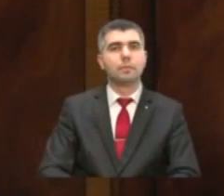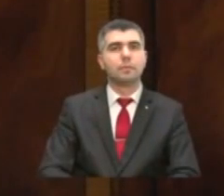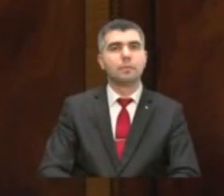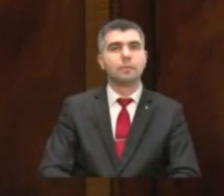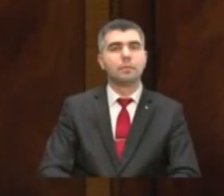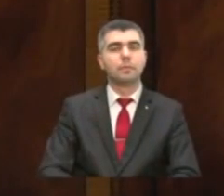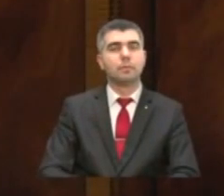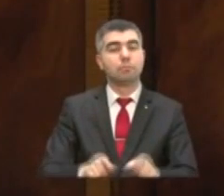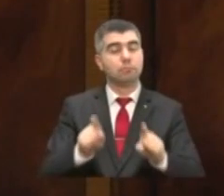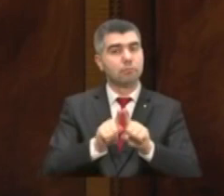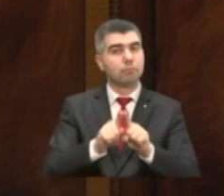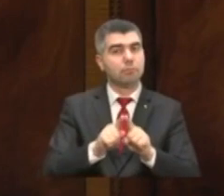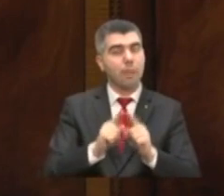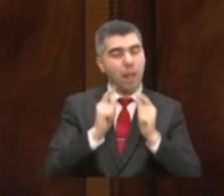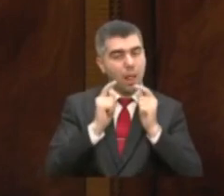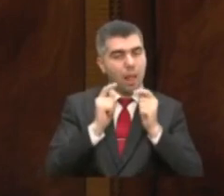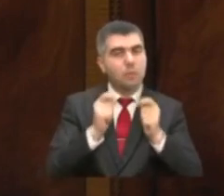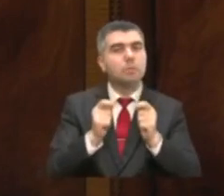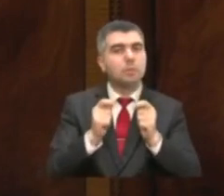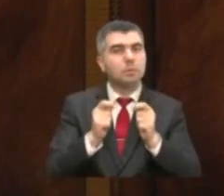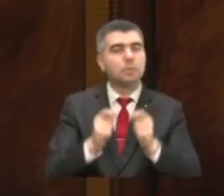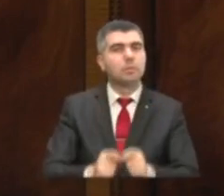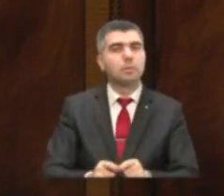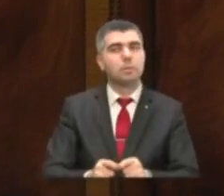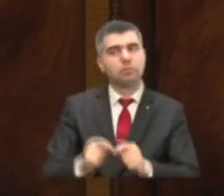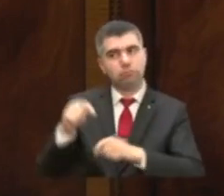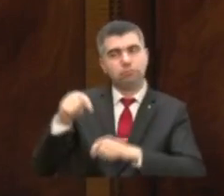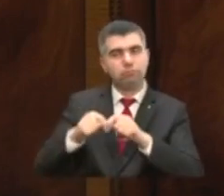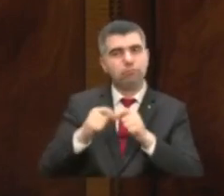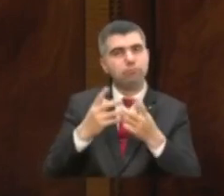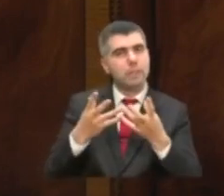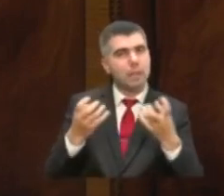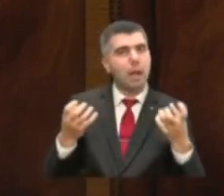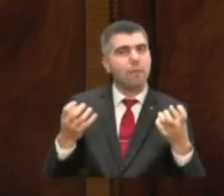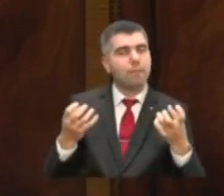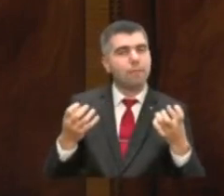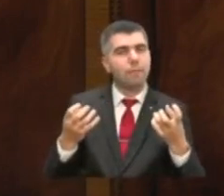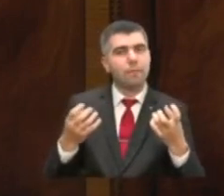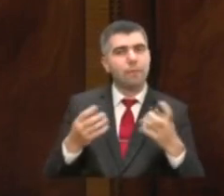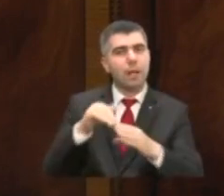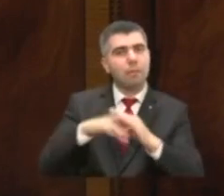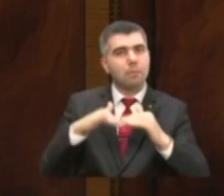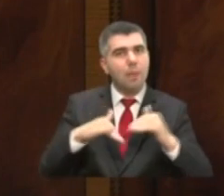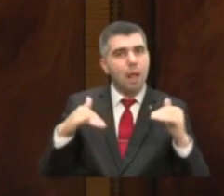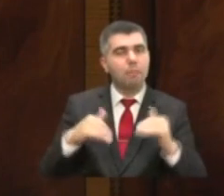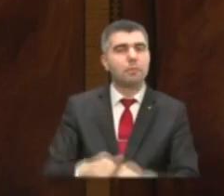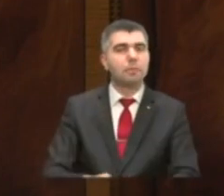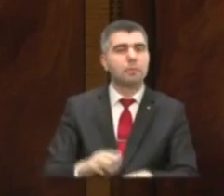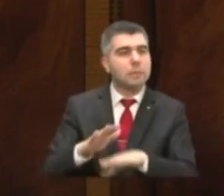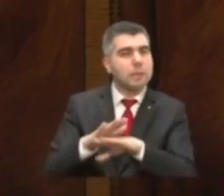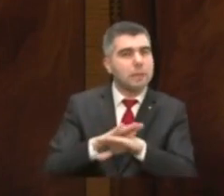كان أكد على ما قاله عدد من السادة النواب من أن المناخ السياسي